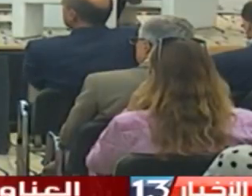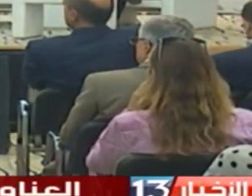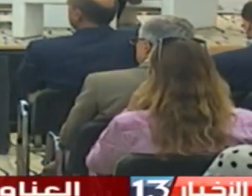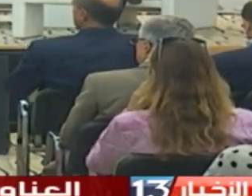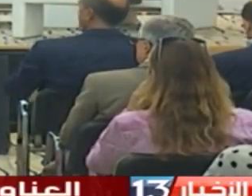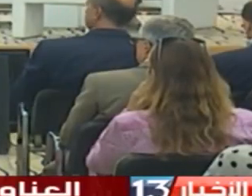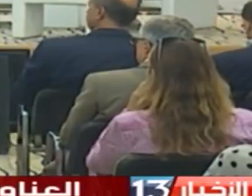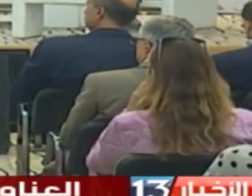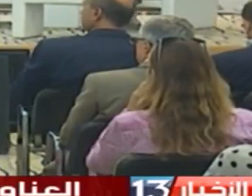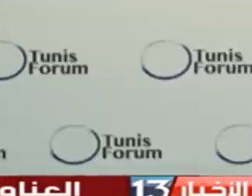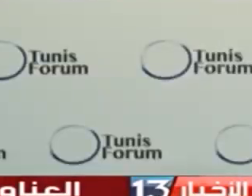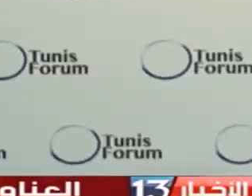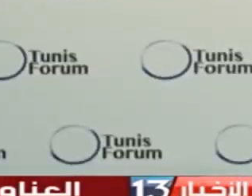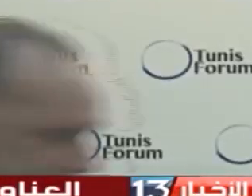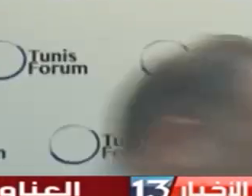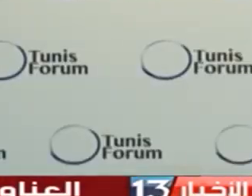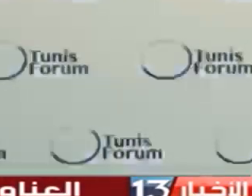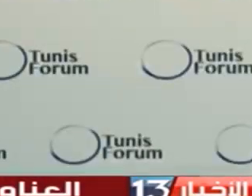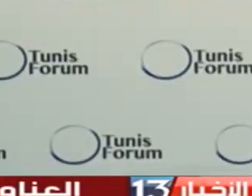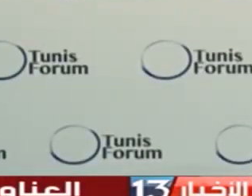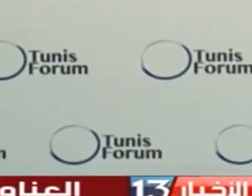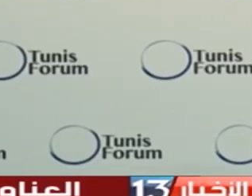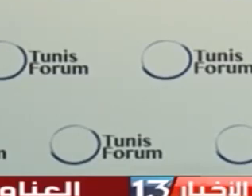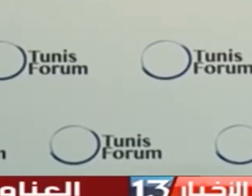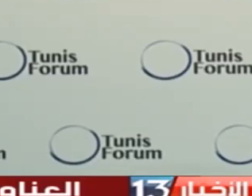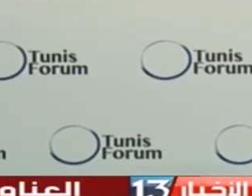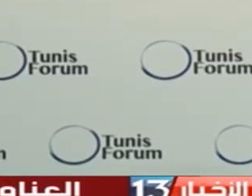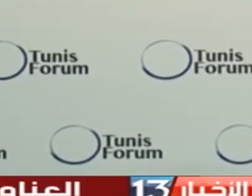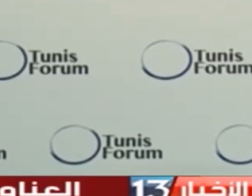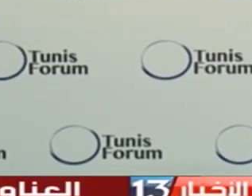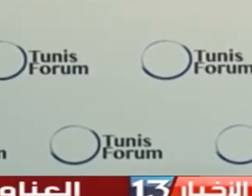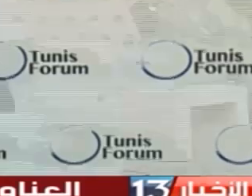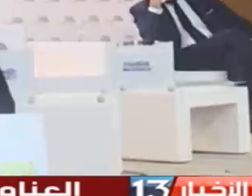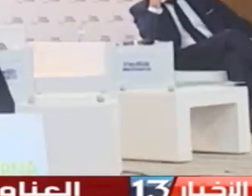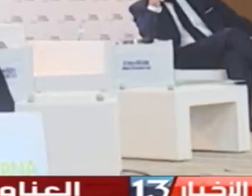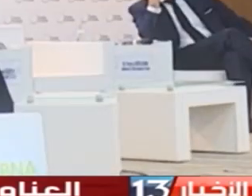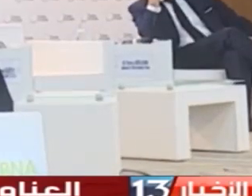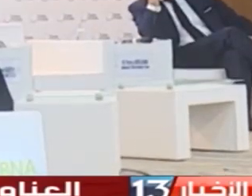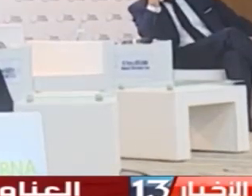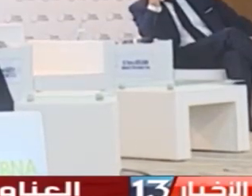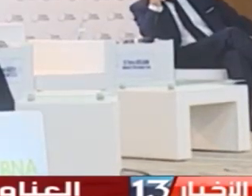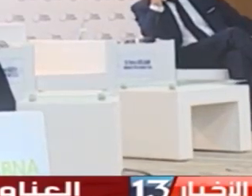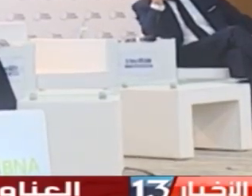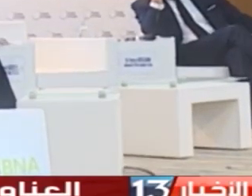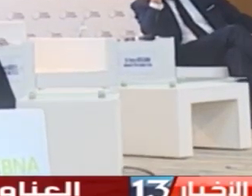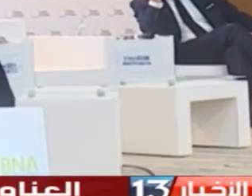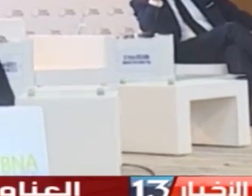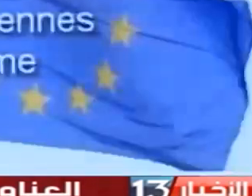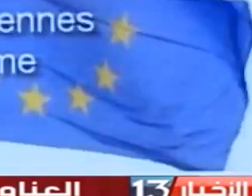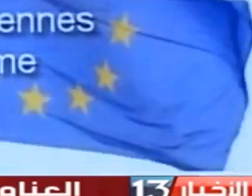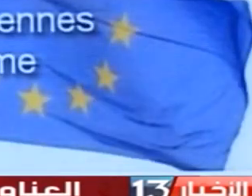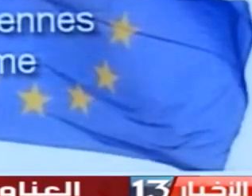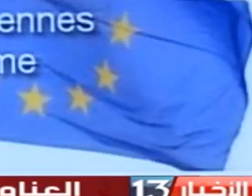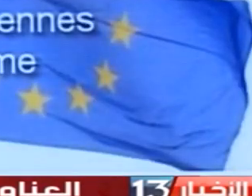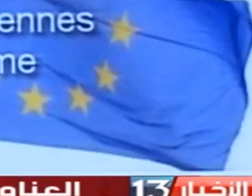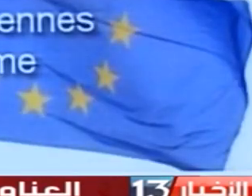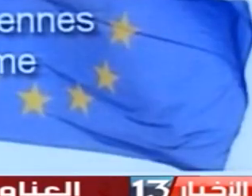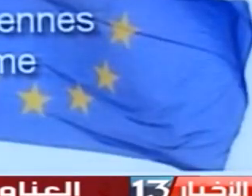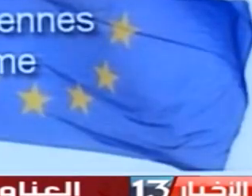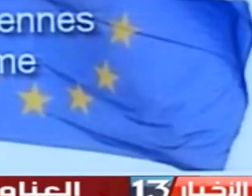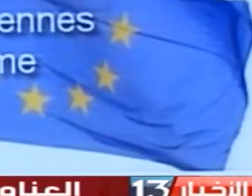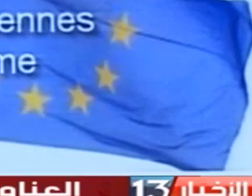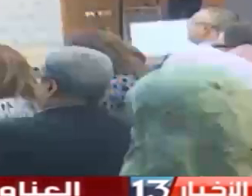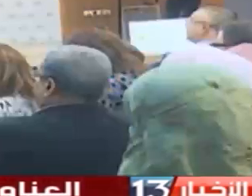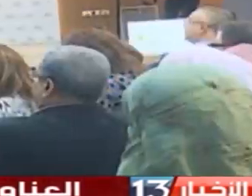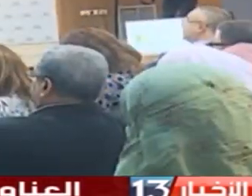المعهد العربي لرؤساء المؤسسات يطالب بتشريك أصحاب الأعمال في مفاوضات اتفاق الشراكة الشامل والمعمق مع الاتحاد